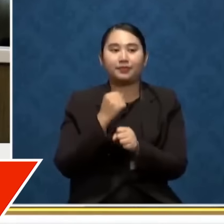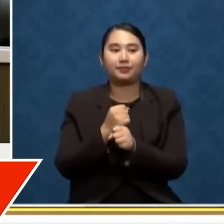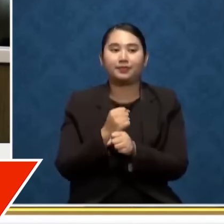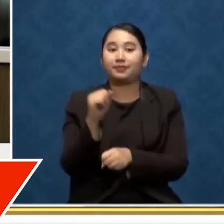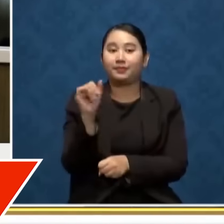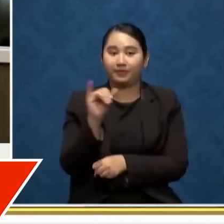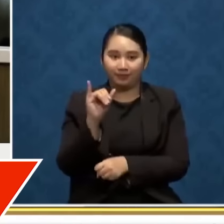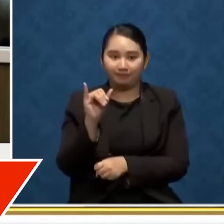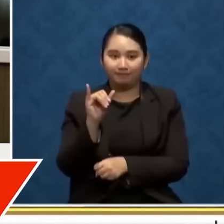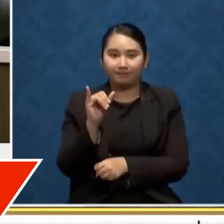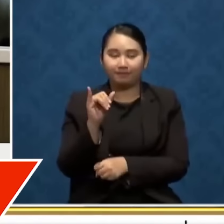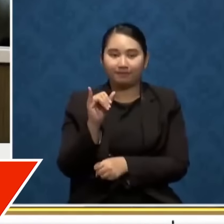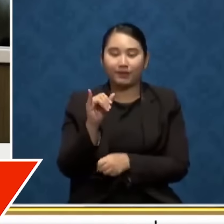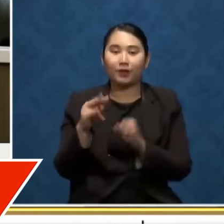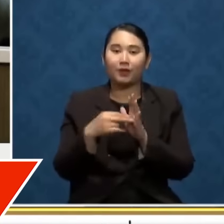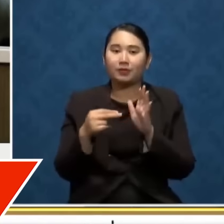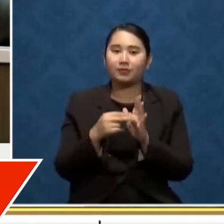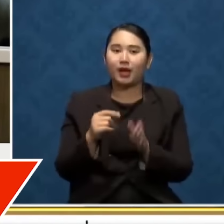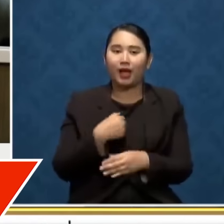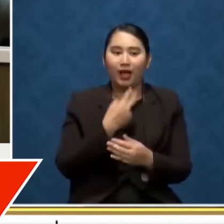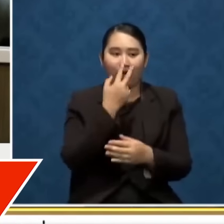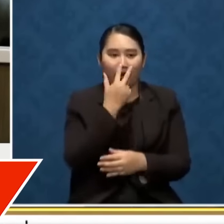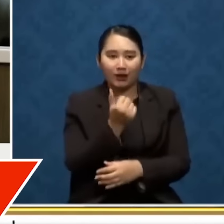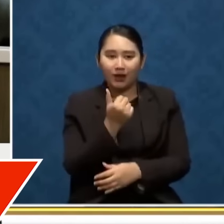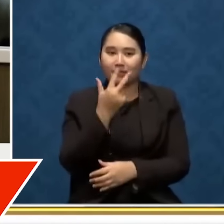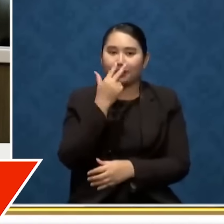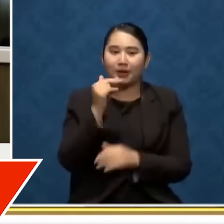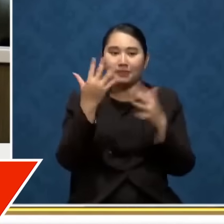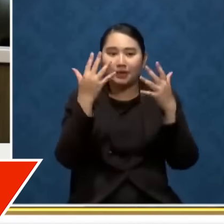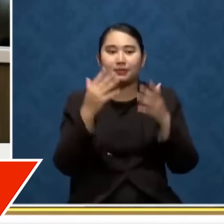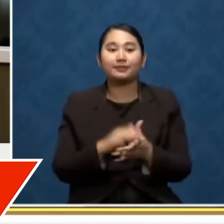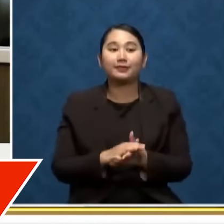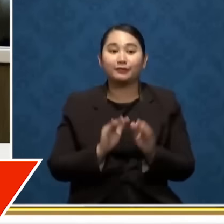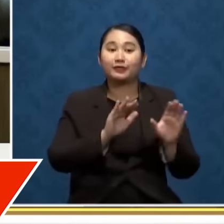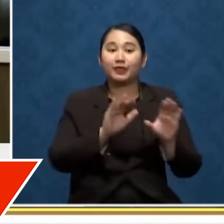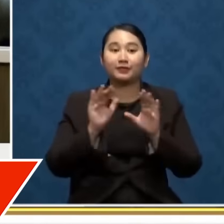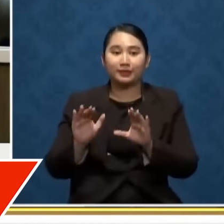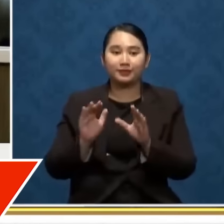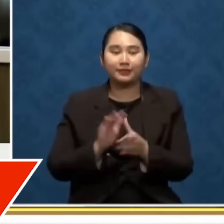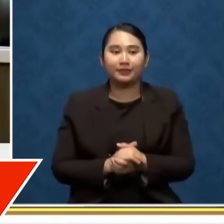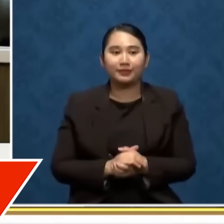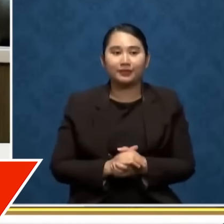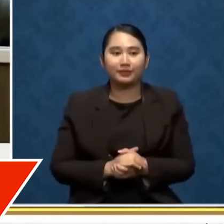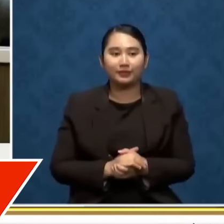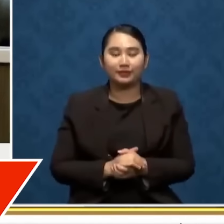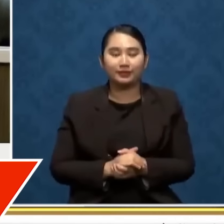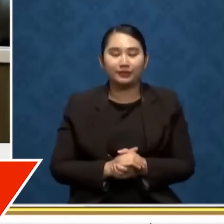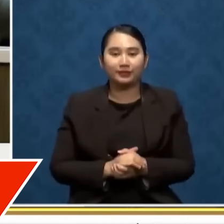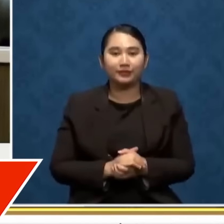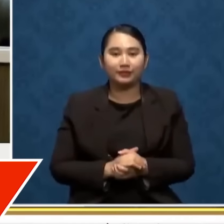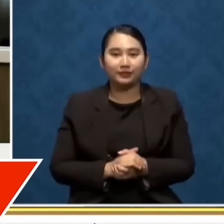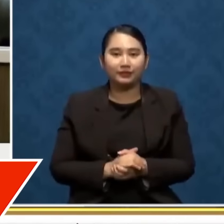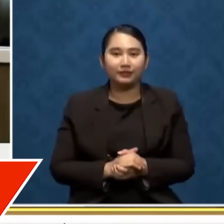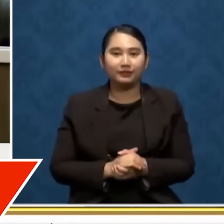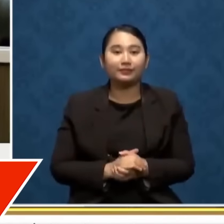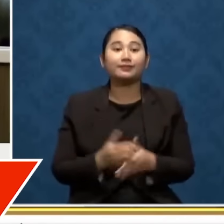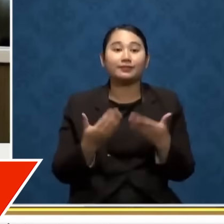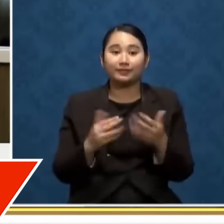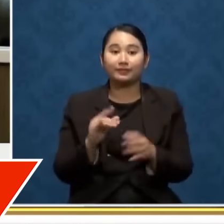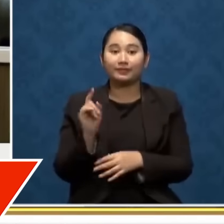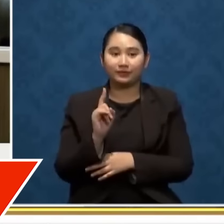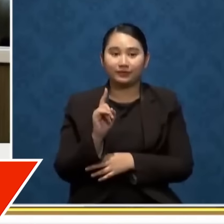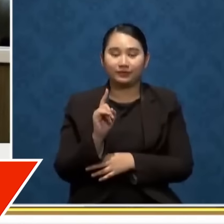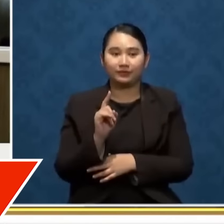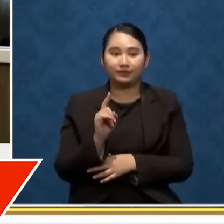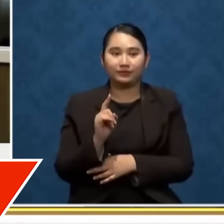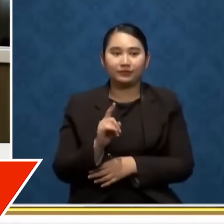นะครับยังไม่มีผลว่าเอ๊ะฉบับไหนอ่านได้บ้างอ่านไม่ได้บ้างฝากเรื่องนี้ด้วยนะครับทีนี้มาดูความเป็นจริงครับสิ่งที่เกิดขึ้นคืออะไรครับพอเร